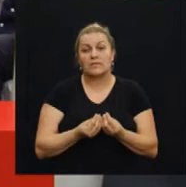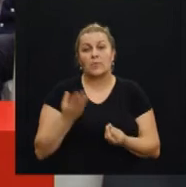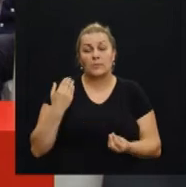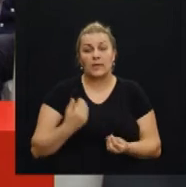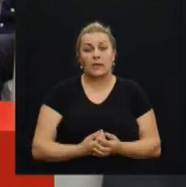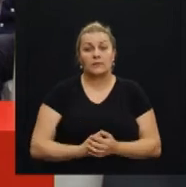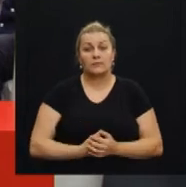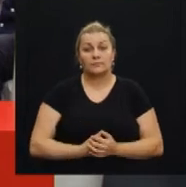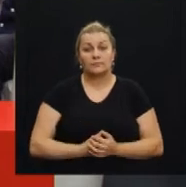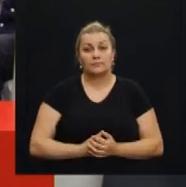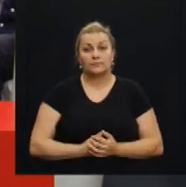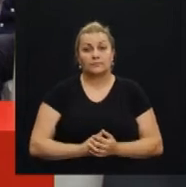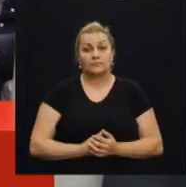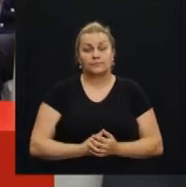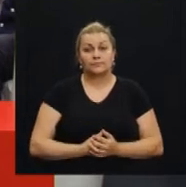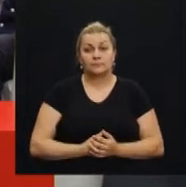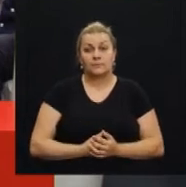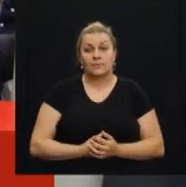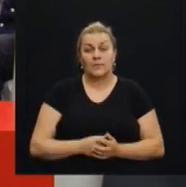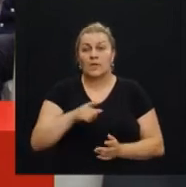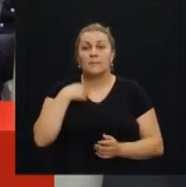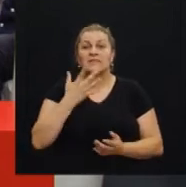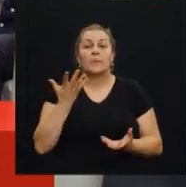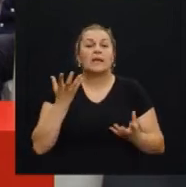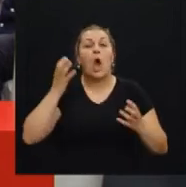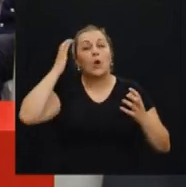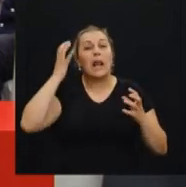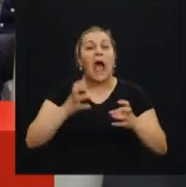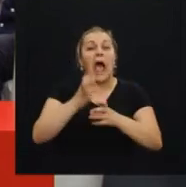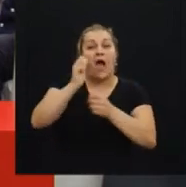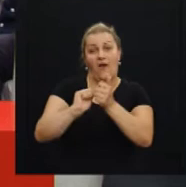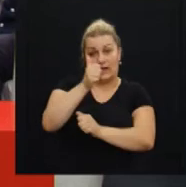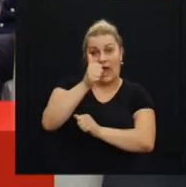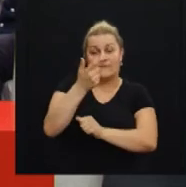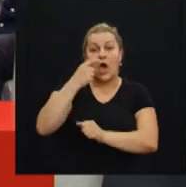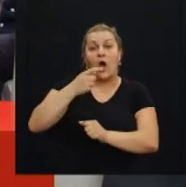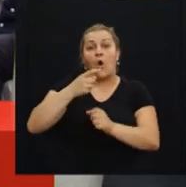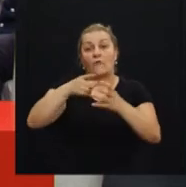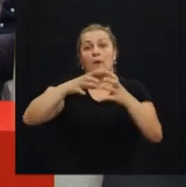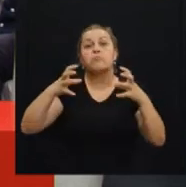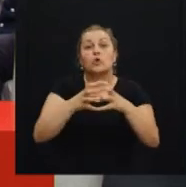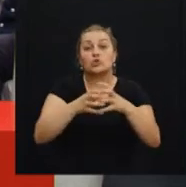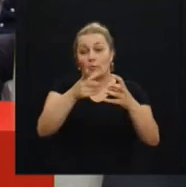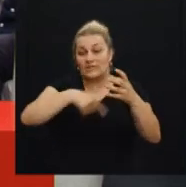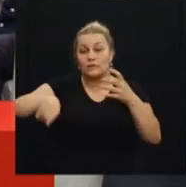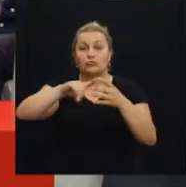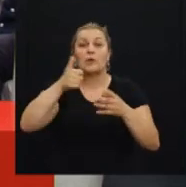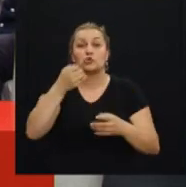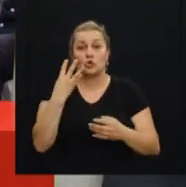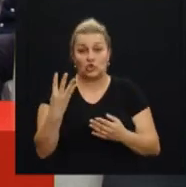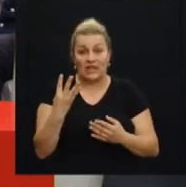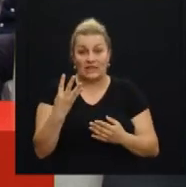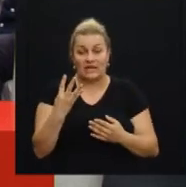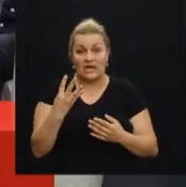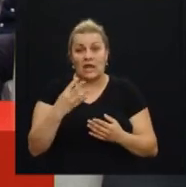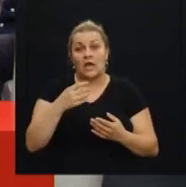bili glava te postrojbe od 104 čovjeka. Naravno, uz zapovjednike Vodova